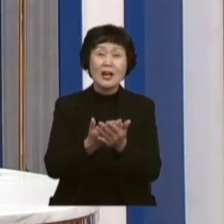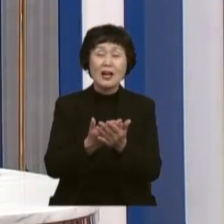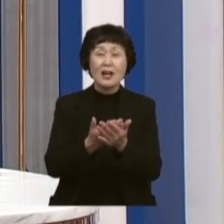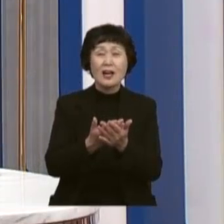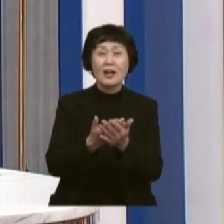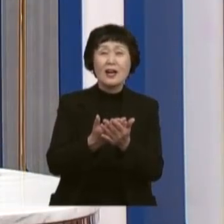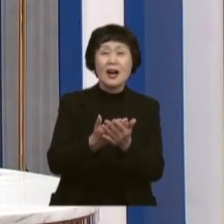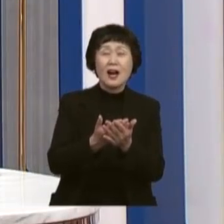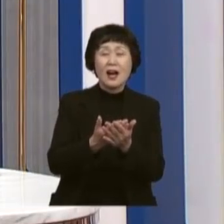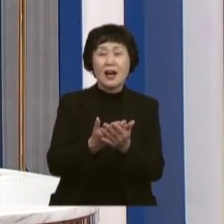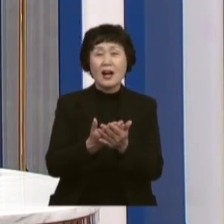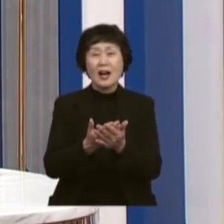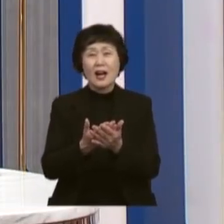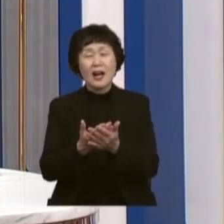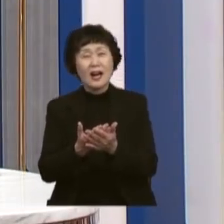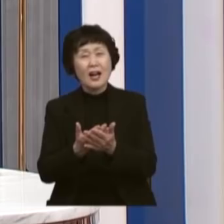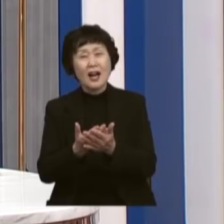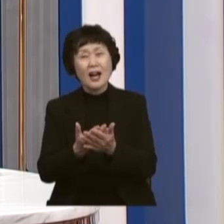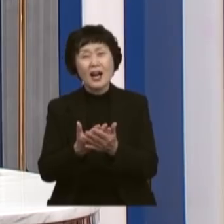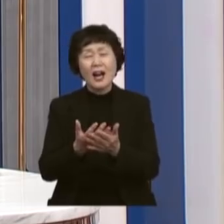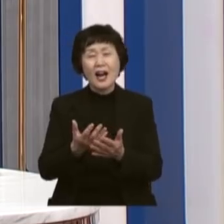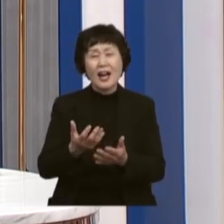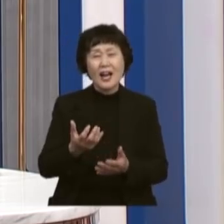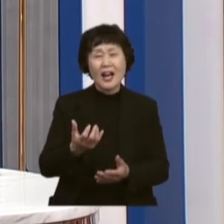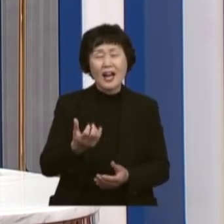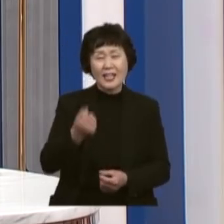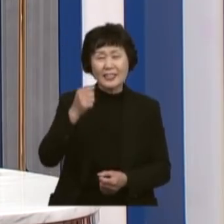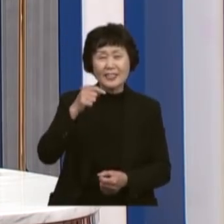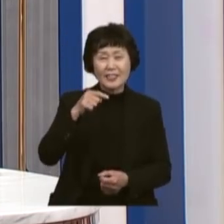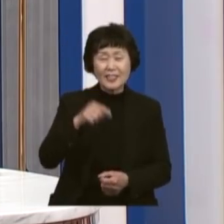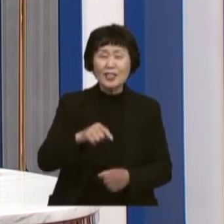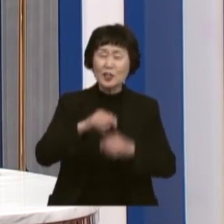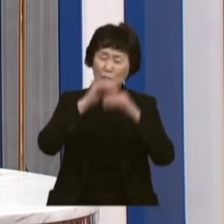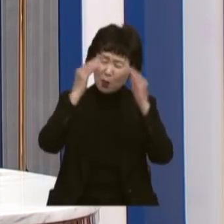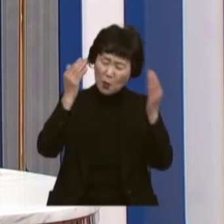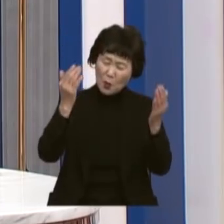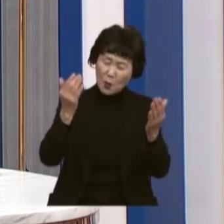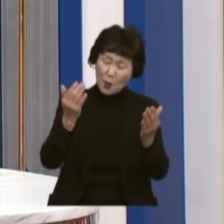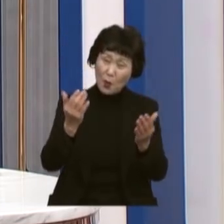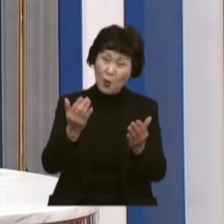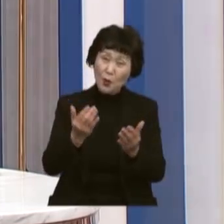가진 것 모두 다 주께